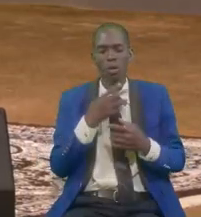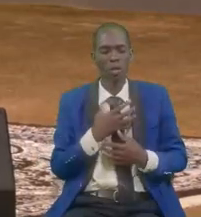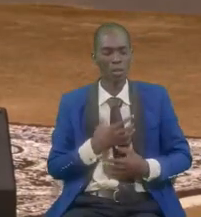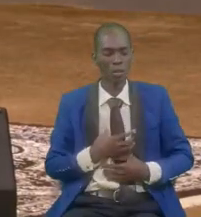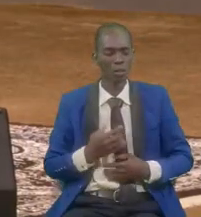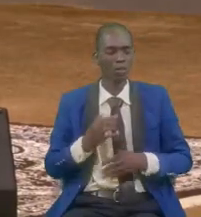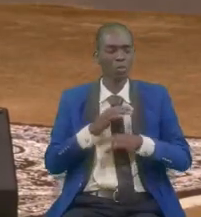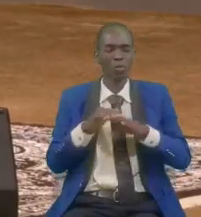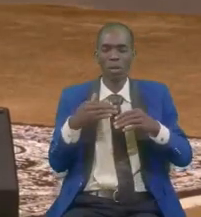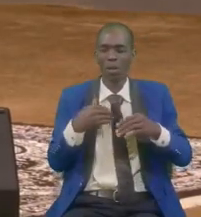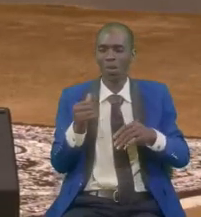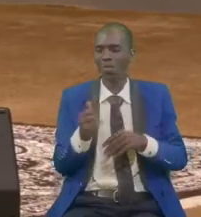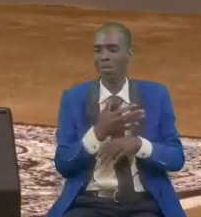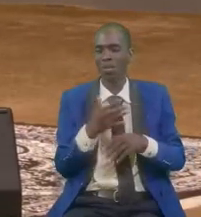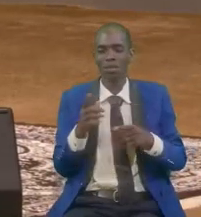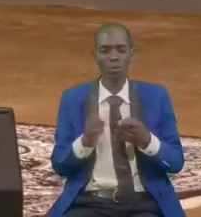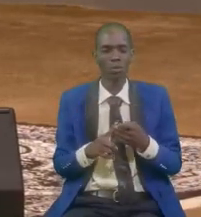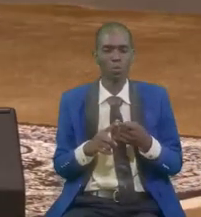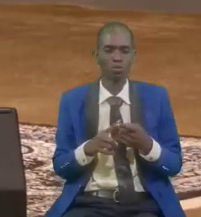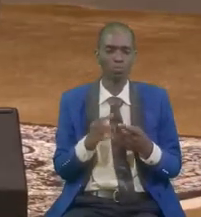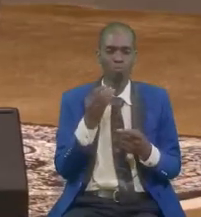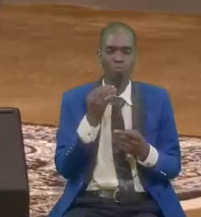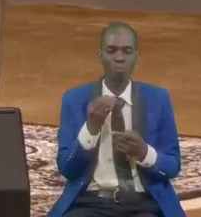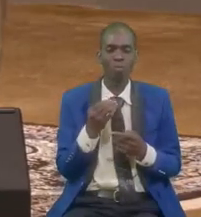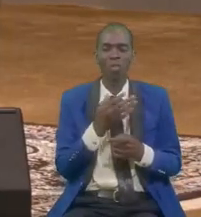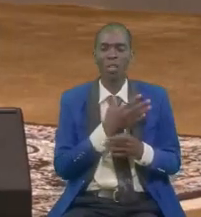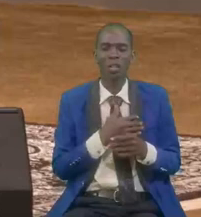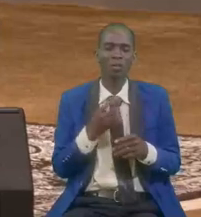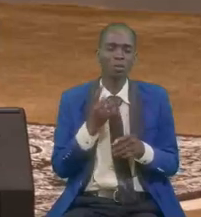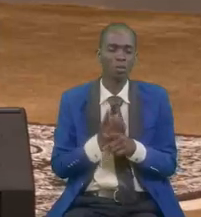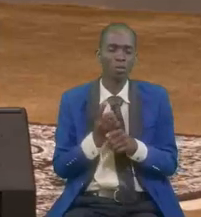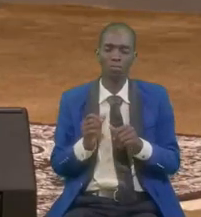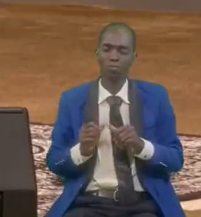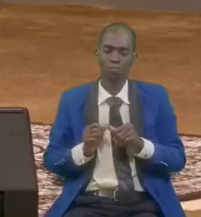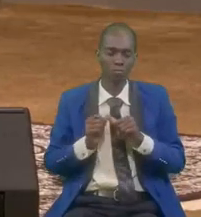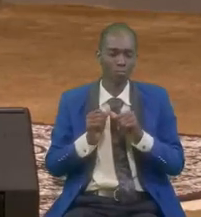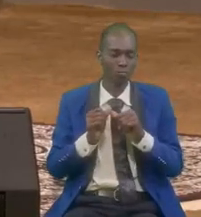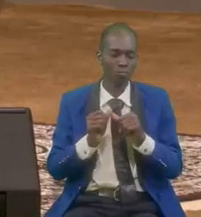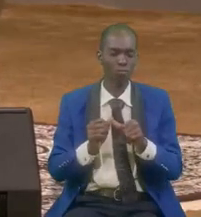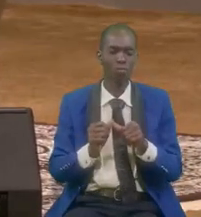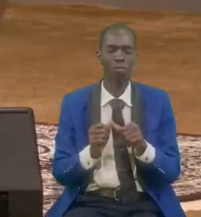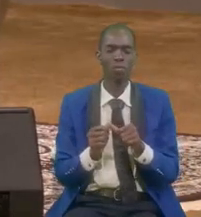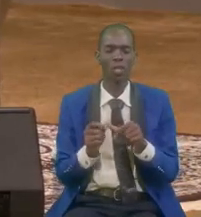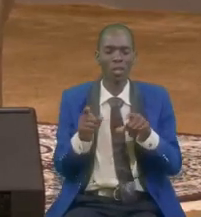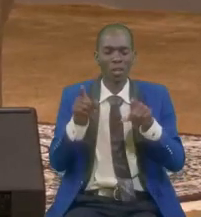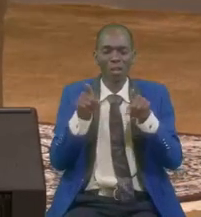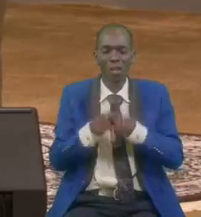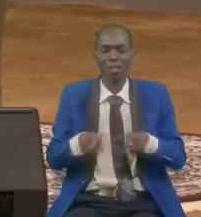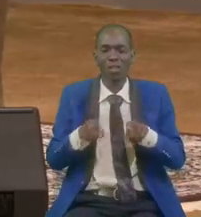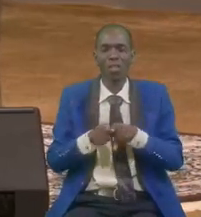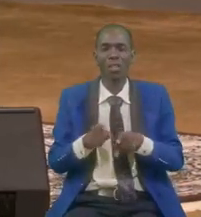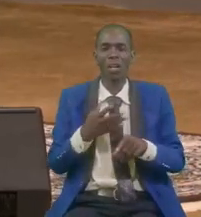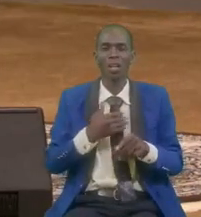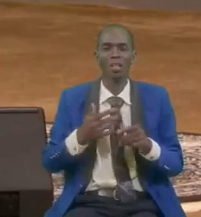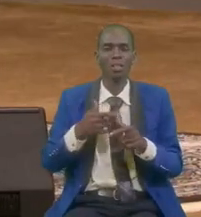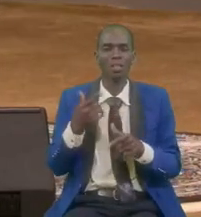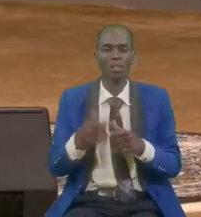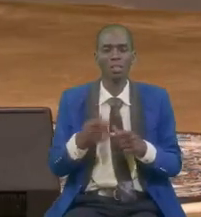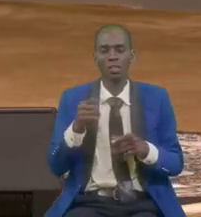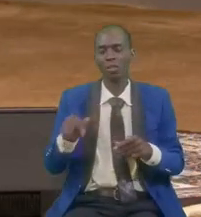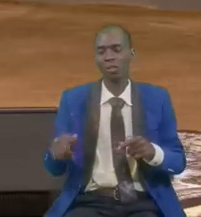a lents à écouter. On continue la gouvernance comme d'habitude. Et puis, l'autre côté